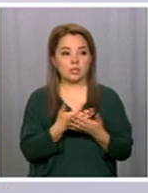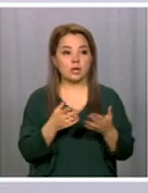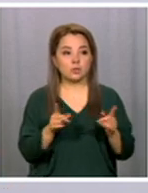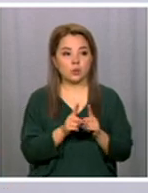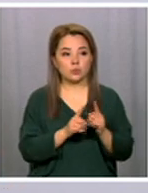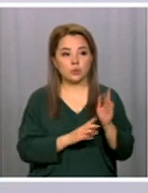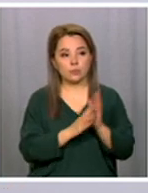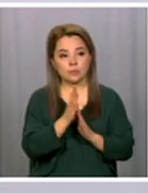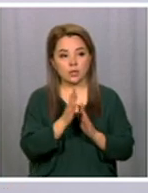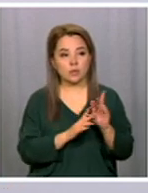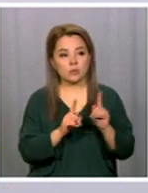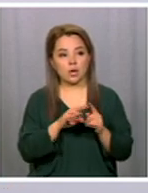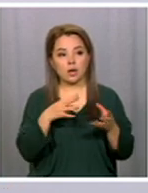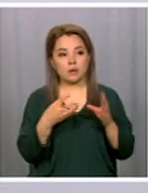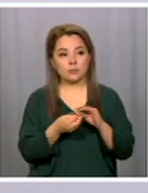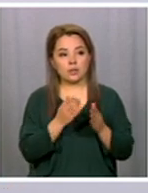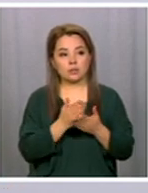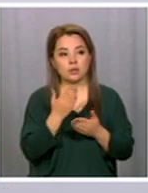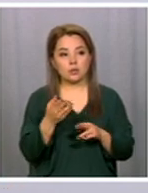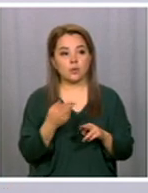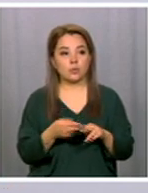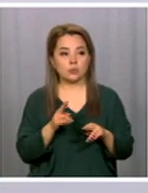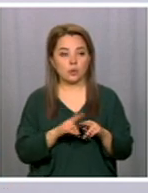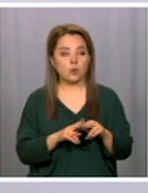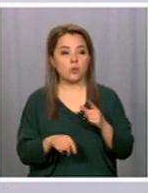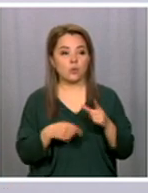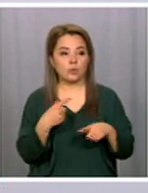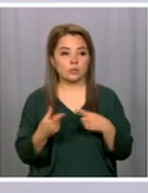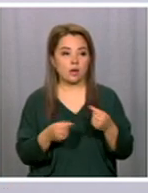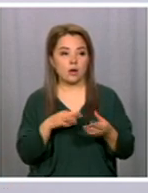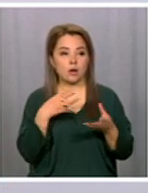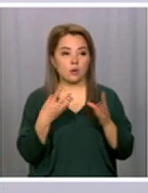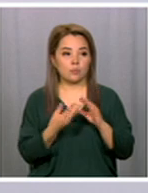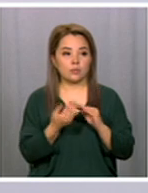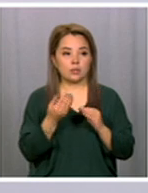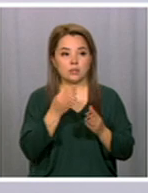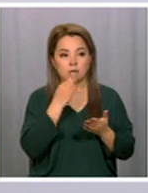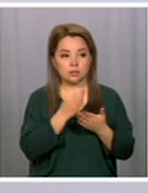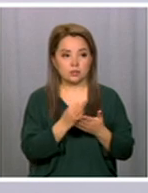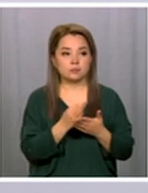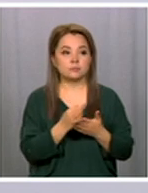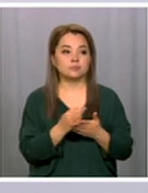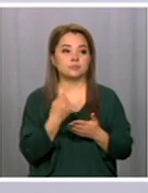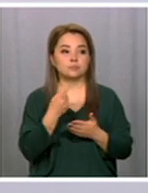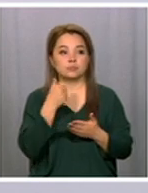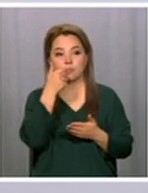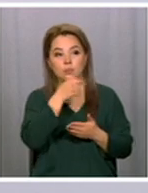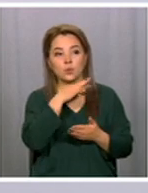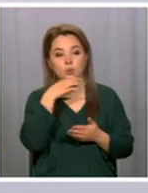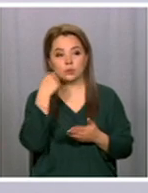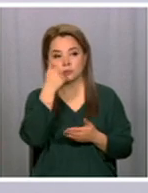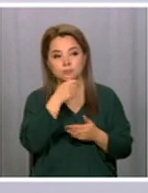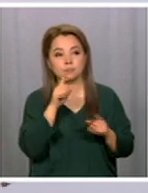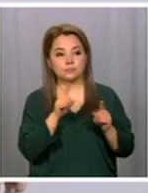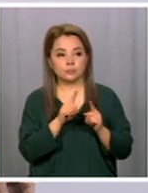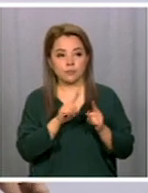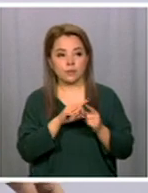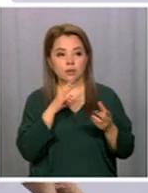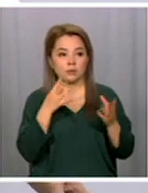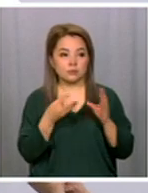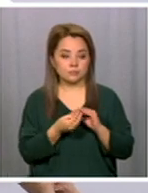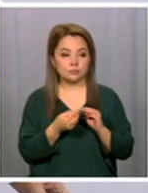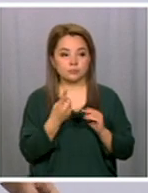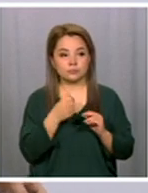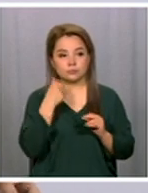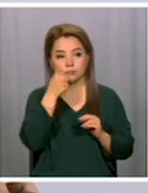шөптесін өсімдіктер қалыптасады. Осы өсімдіктердің қалыптасуына, шөптесін, яғни бір жылдық көп жылдық өсімдіктердің қалыптасуына бір